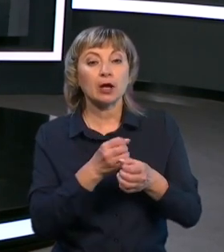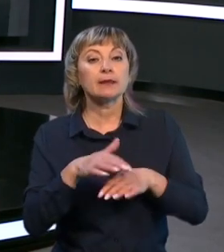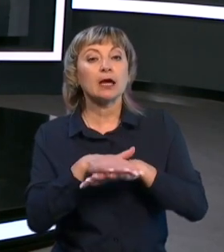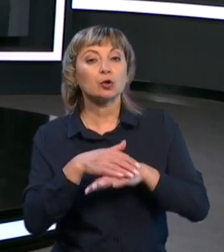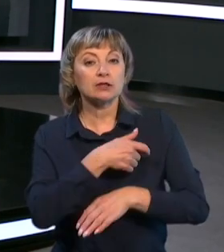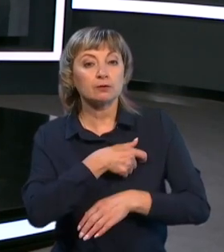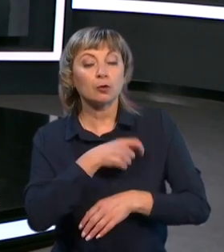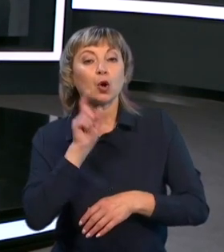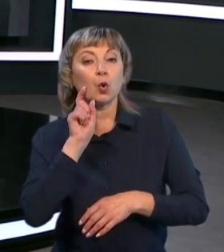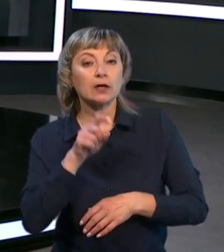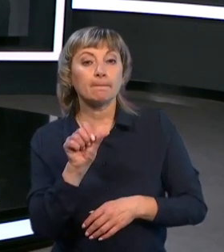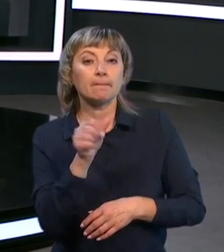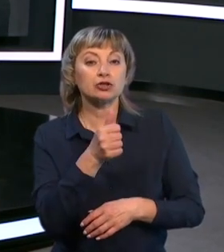України першого четвертого